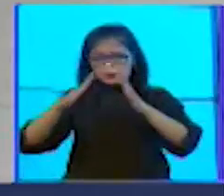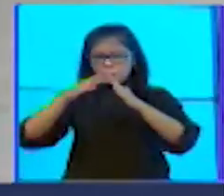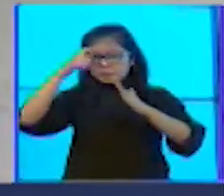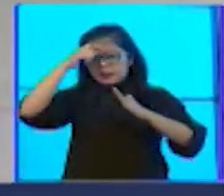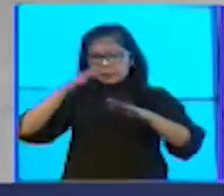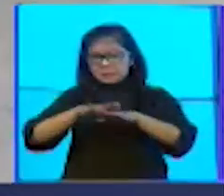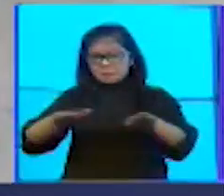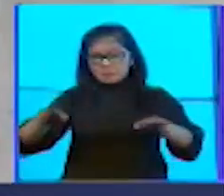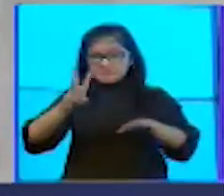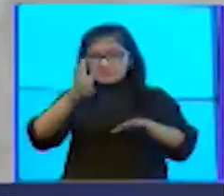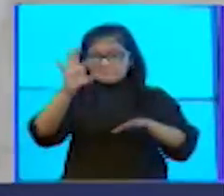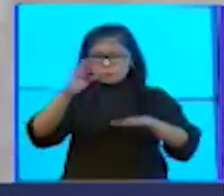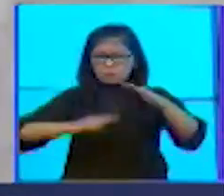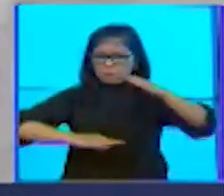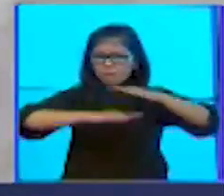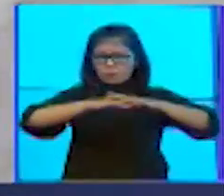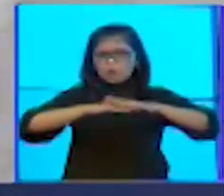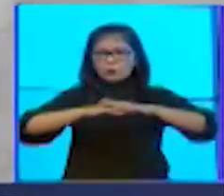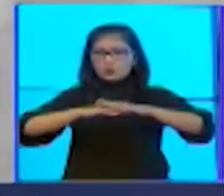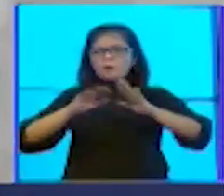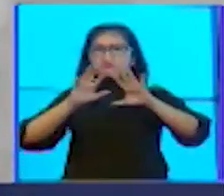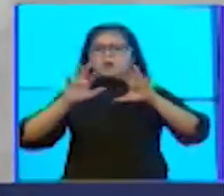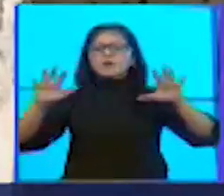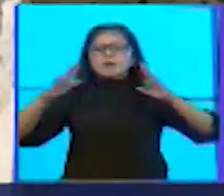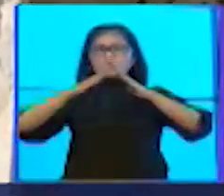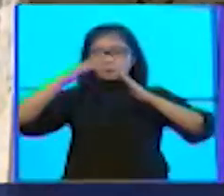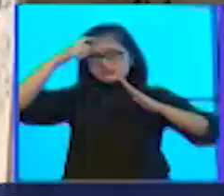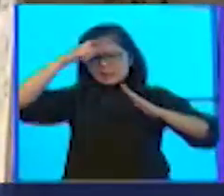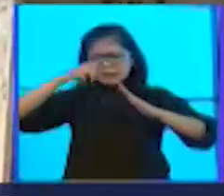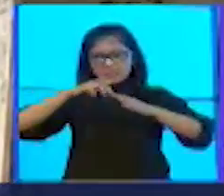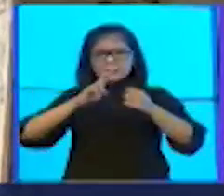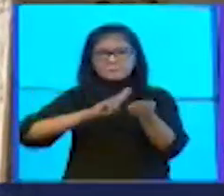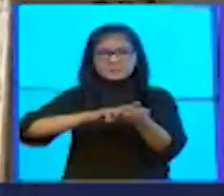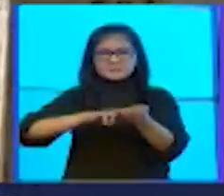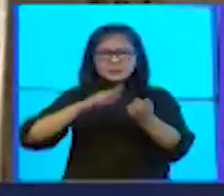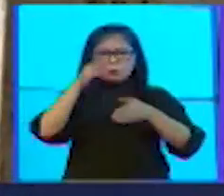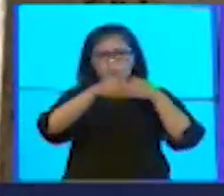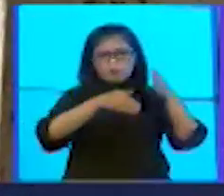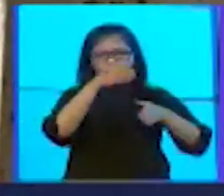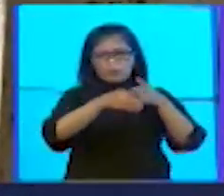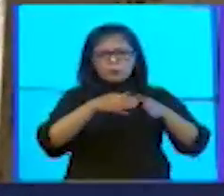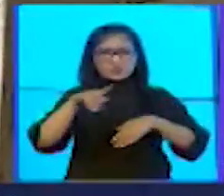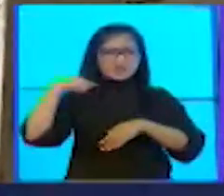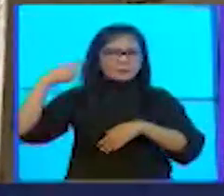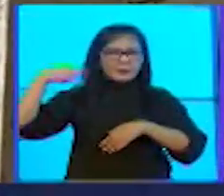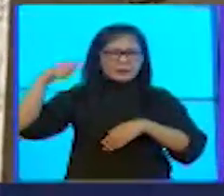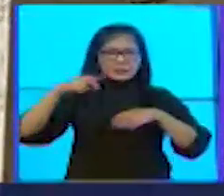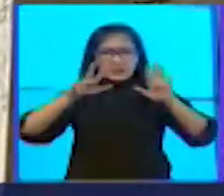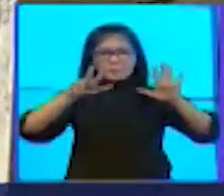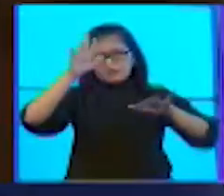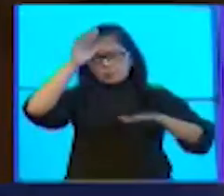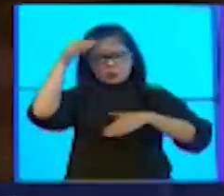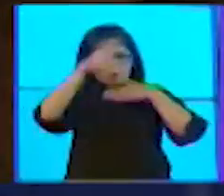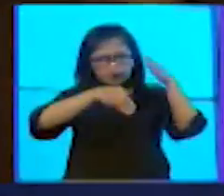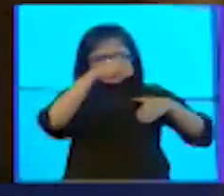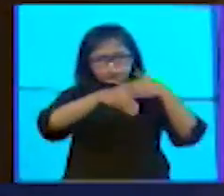Saat ini setiap harinya rumah sakit rujukan COVID-19 ini selalu kedatangan 8 orang pasien baru. Untuk mengantisipasi tempat tidur rumah sakit terisi penuh,